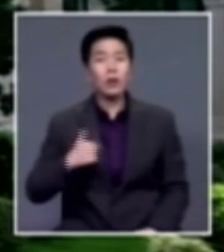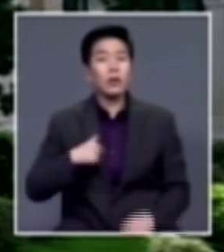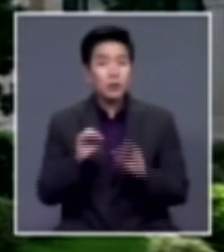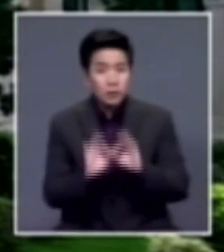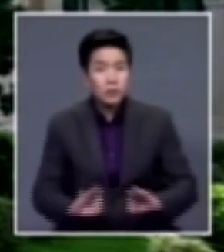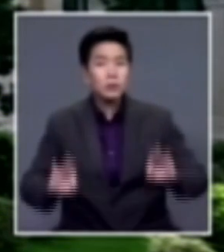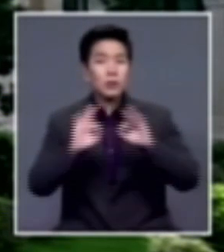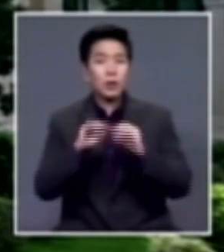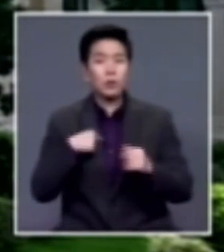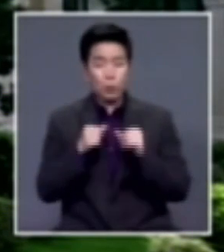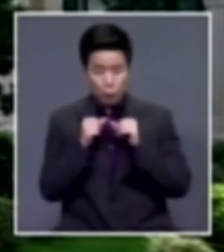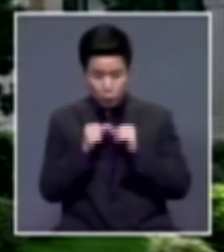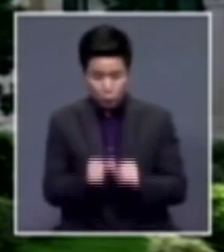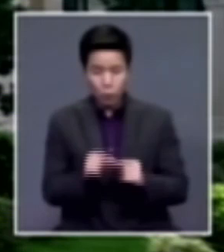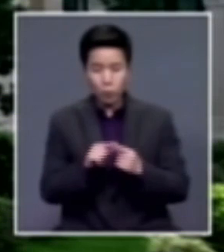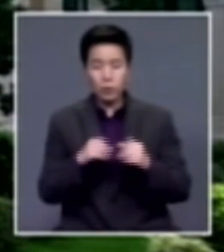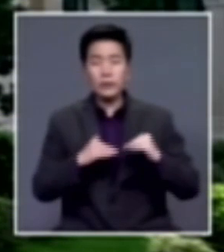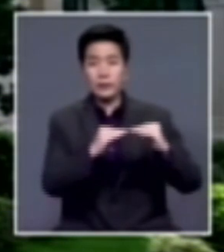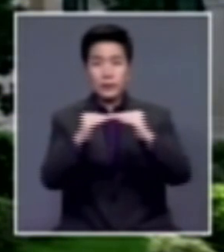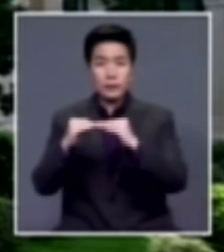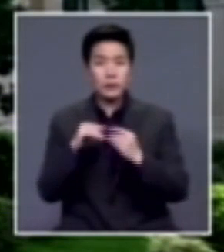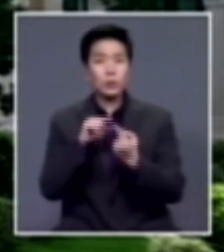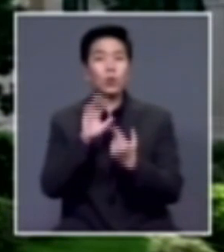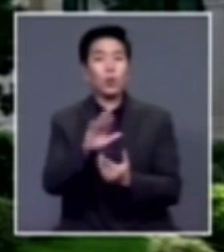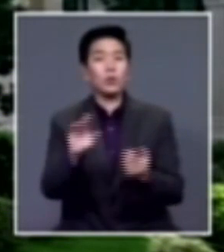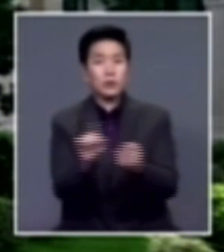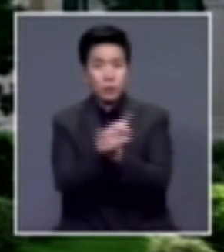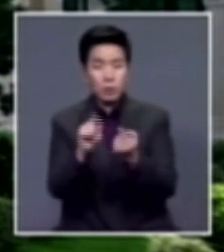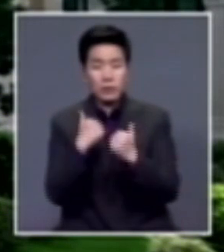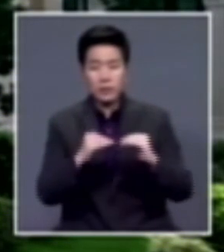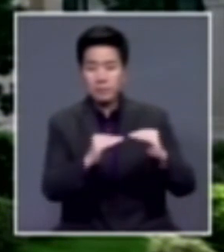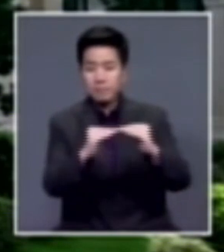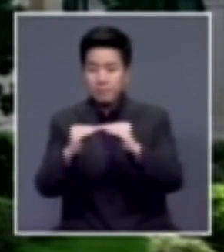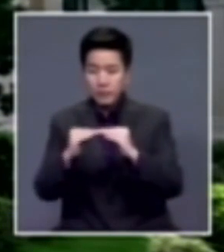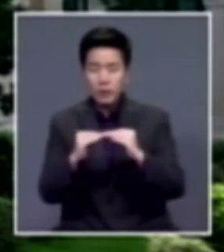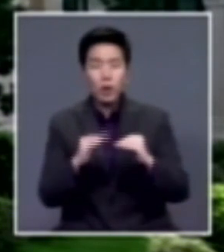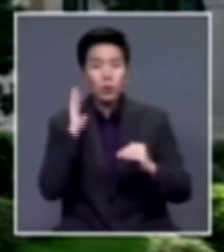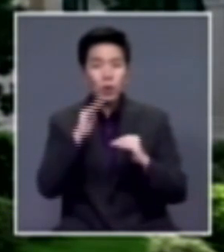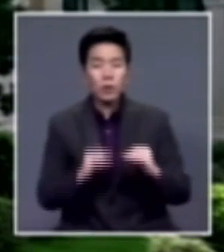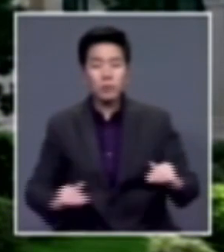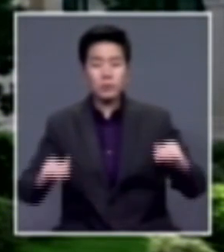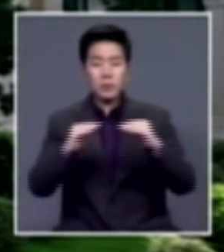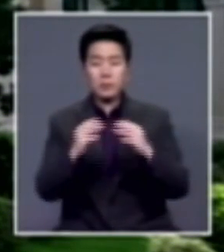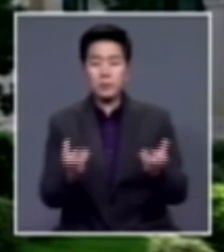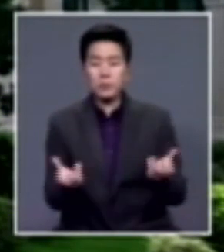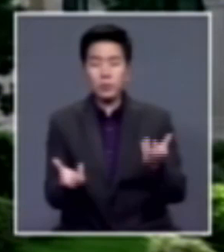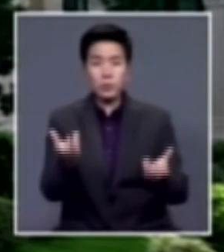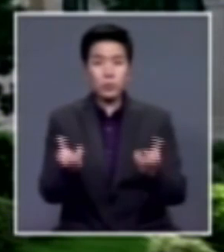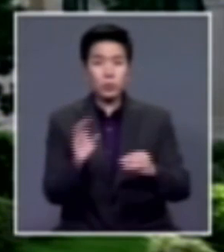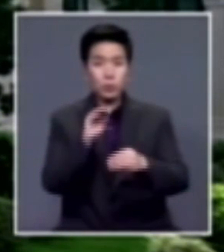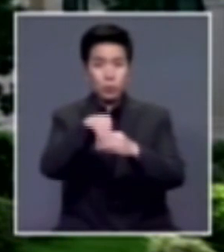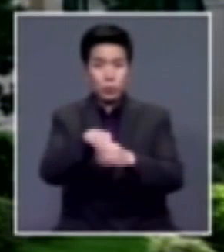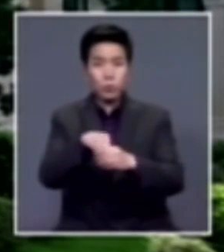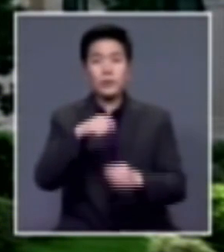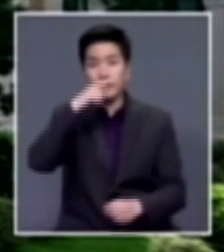ำคัญในการปรองไว้ซึ่งความเสมอภาคในสังคมเมื่อมีความเสมอภาคแล้วความยุติธรรมก็จะคงอยู่คู่สังคมของเรา